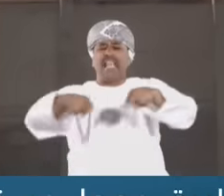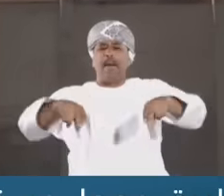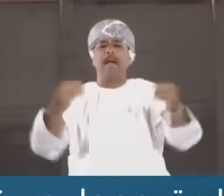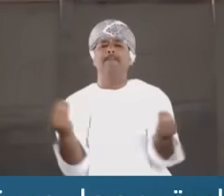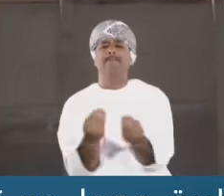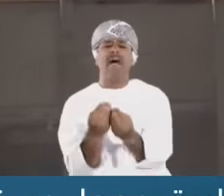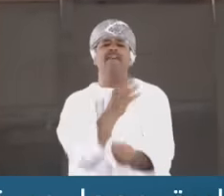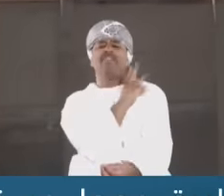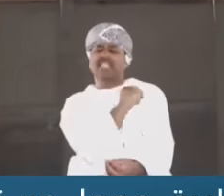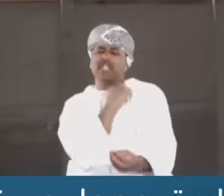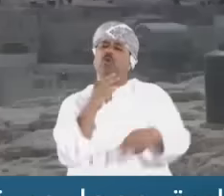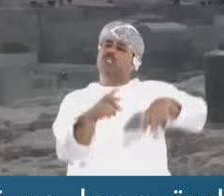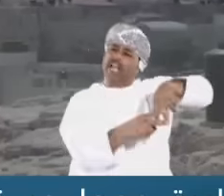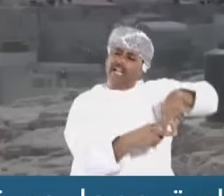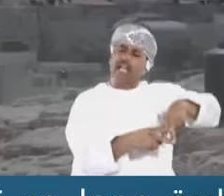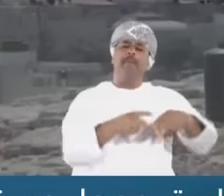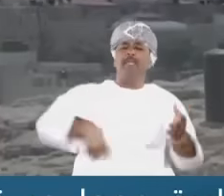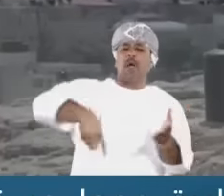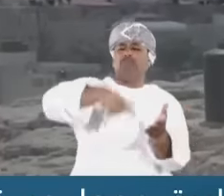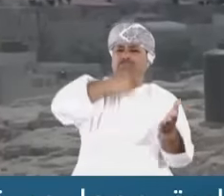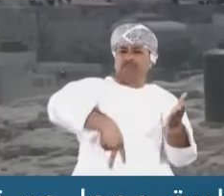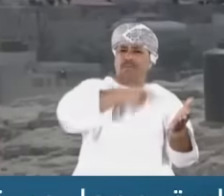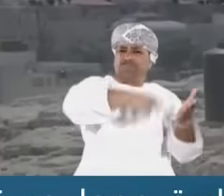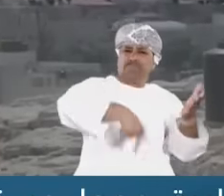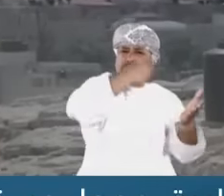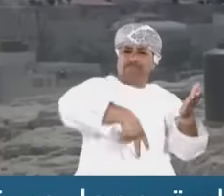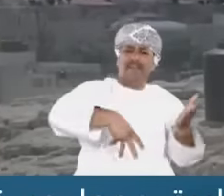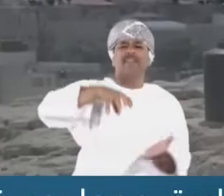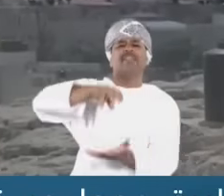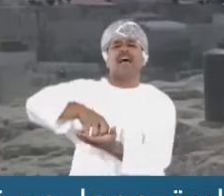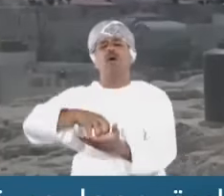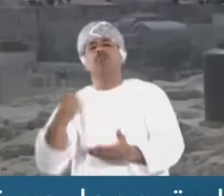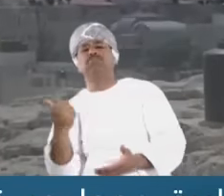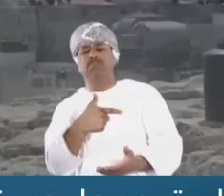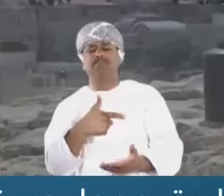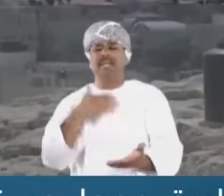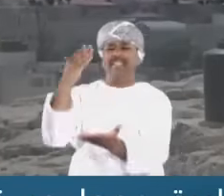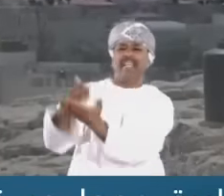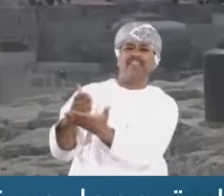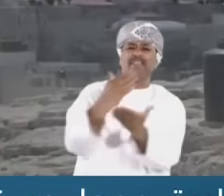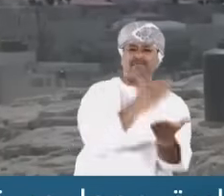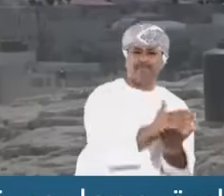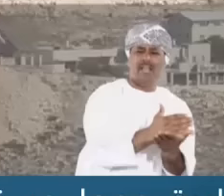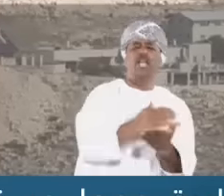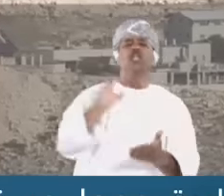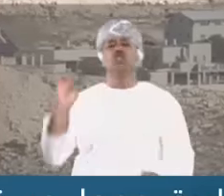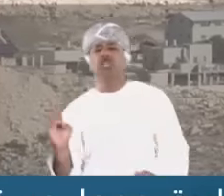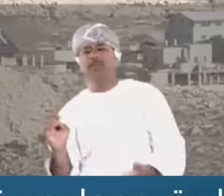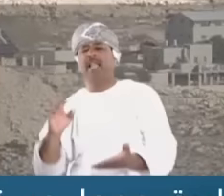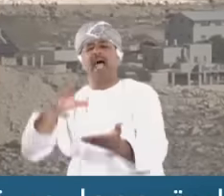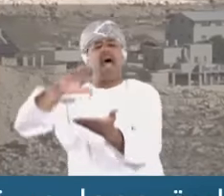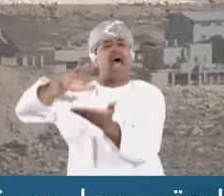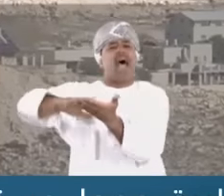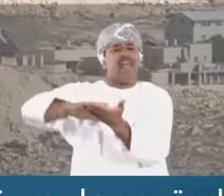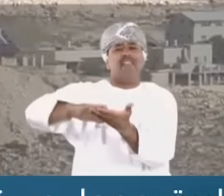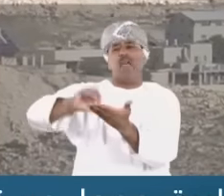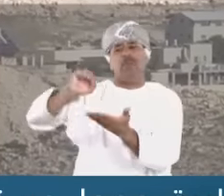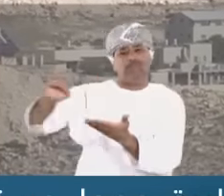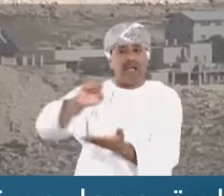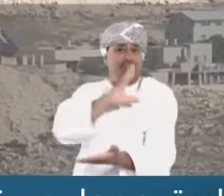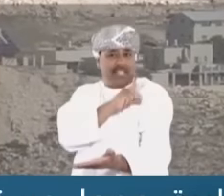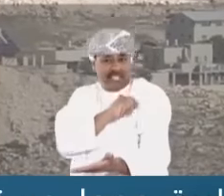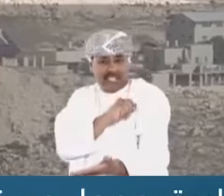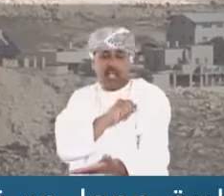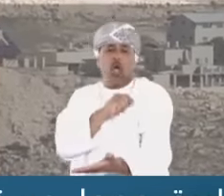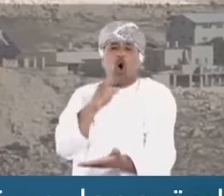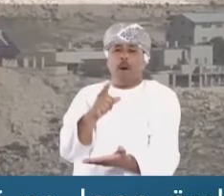والإسرائيليين أو موجب اتفاقات أوسلو في الضفة الغربية. تقسم المنطقة جيم الأراضي الخاضعة للسيطرة الفلسطينية